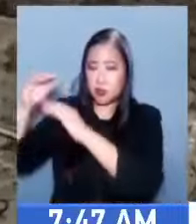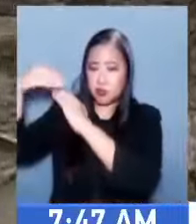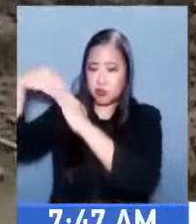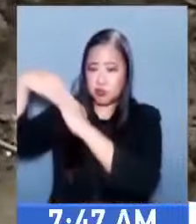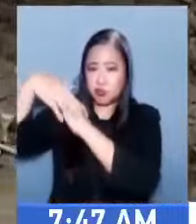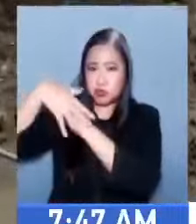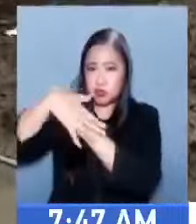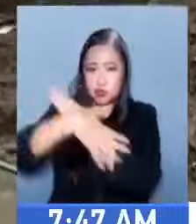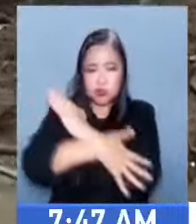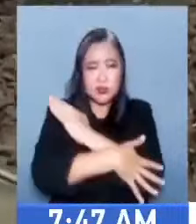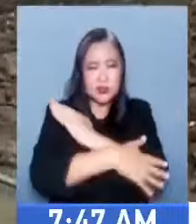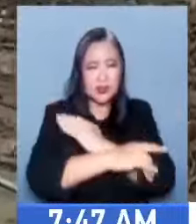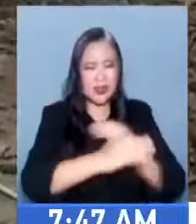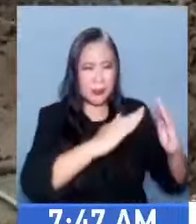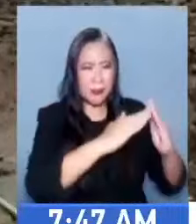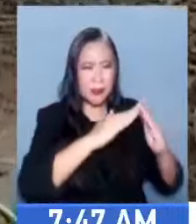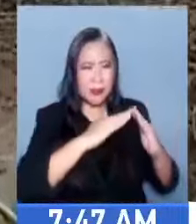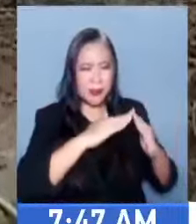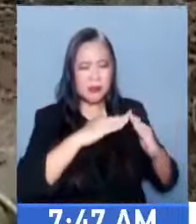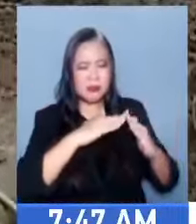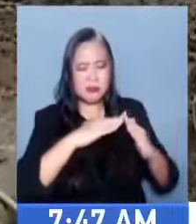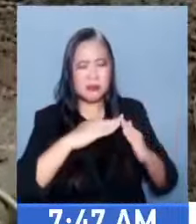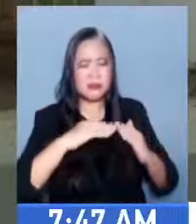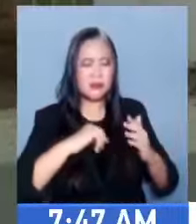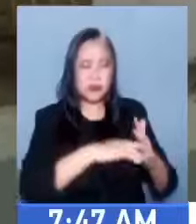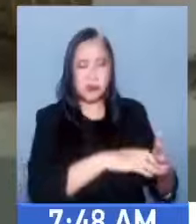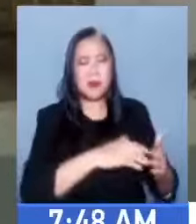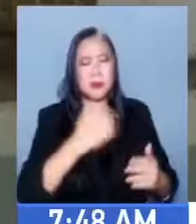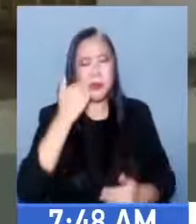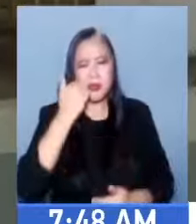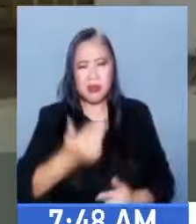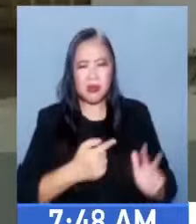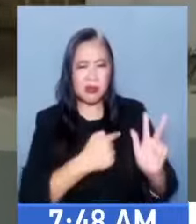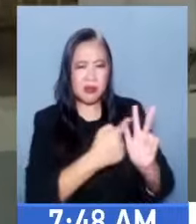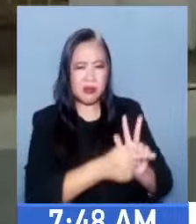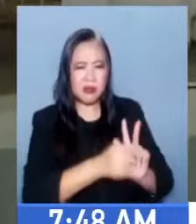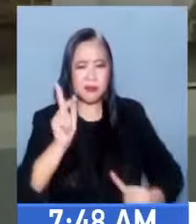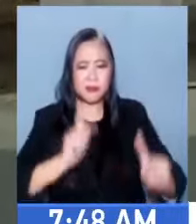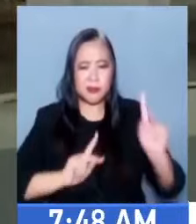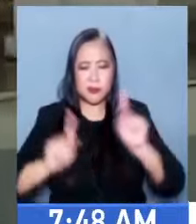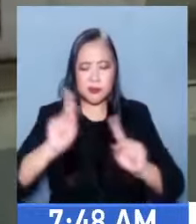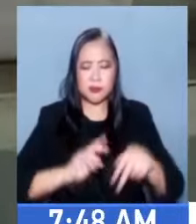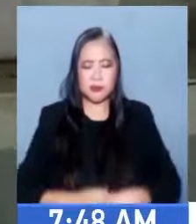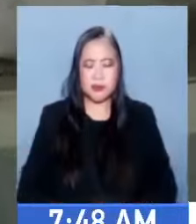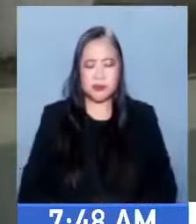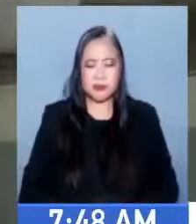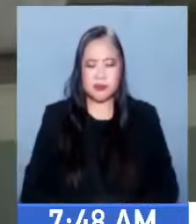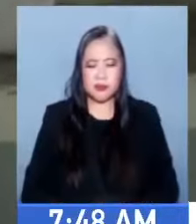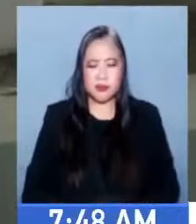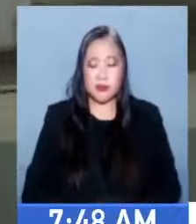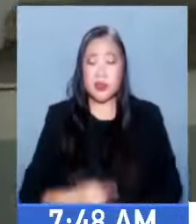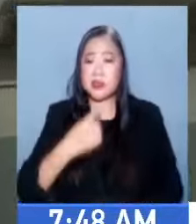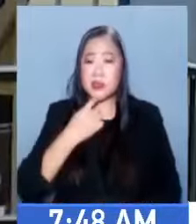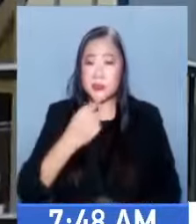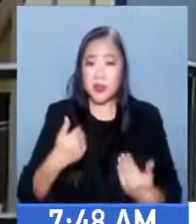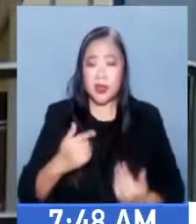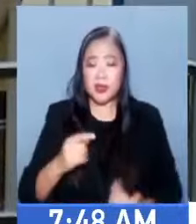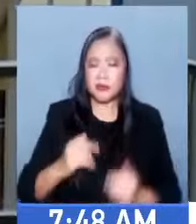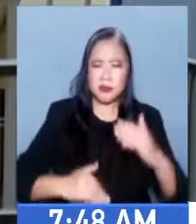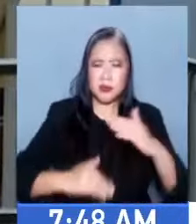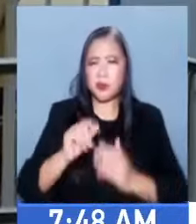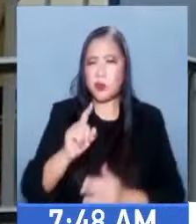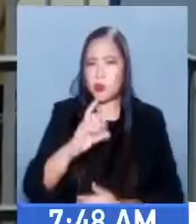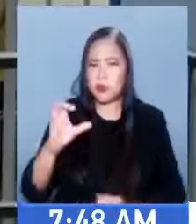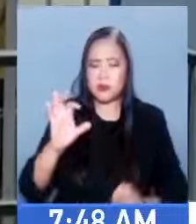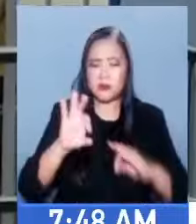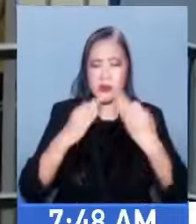bahay na ikinasawi ng tatlong residente base sa datos aabot sa mahigit is pamilya pa ang nananatili sa